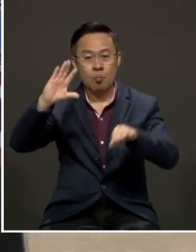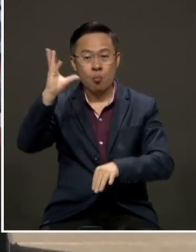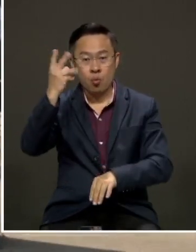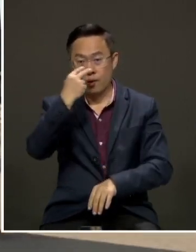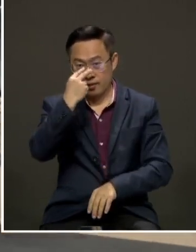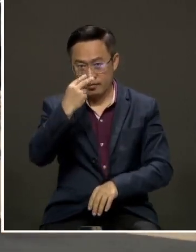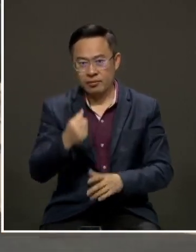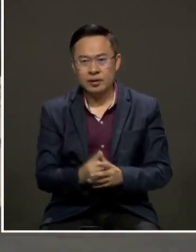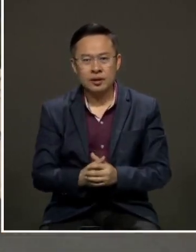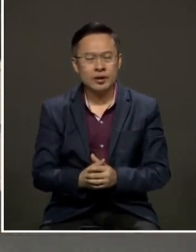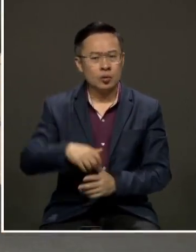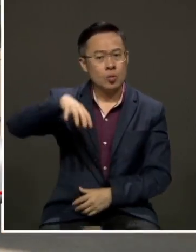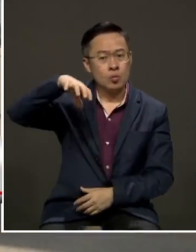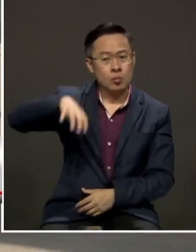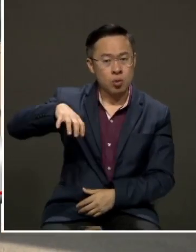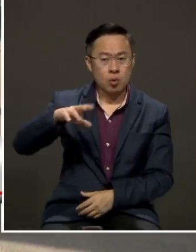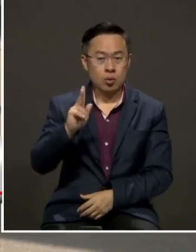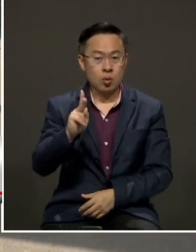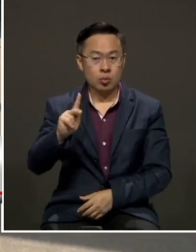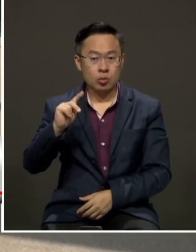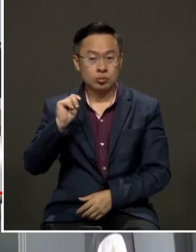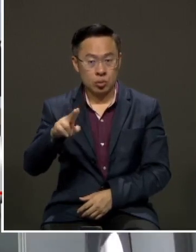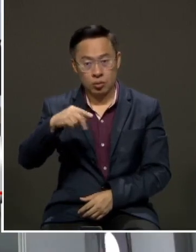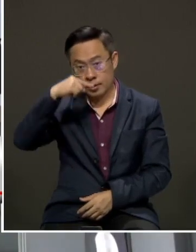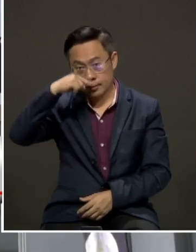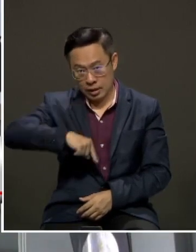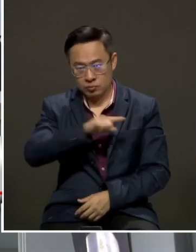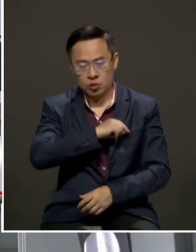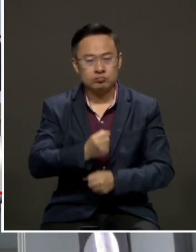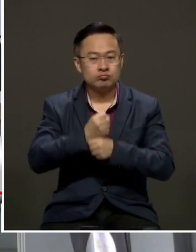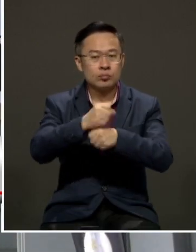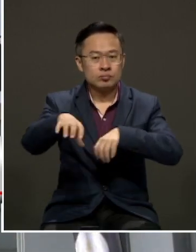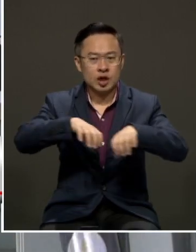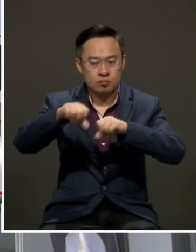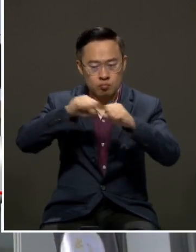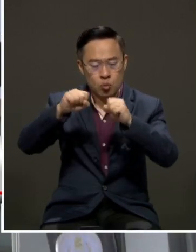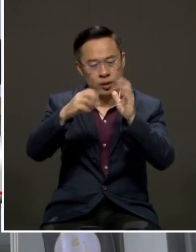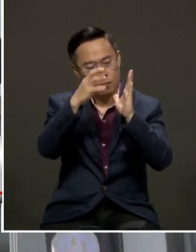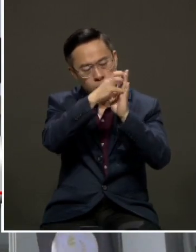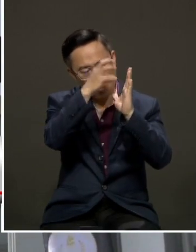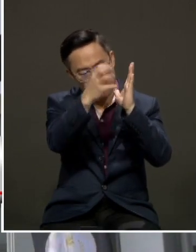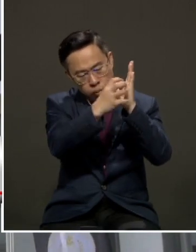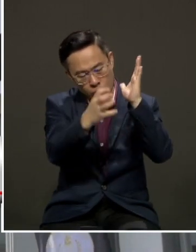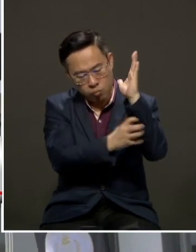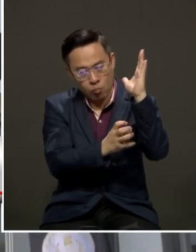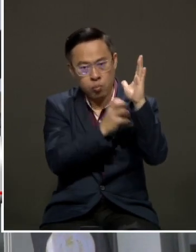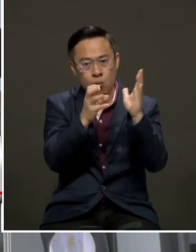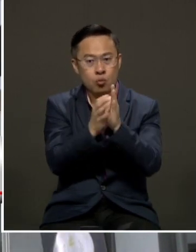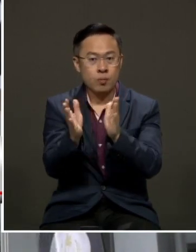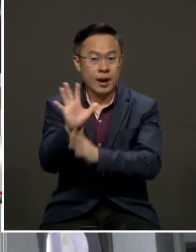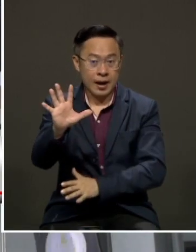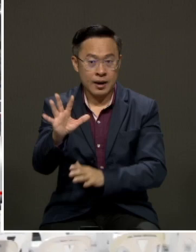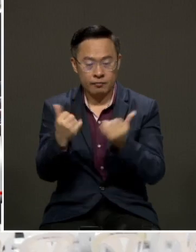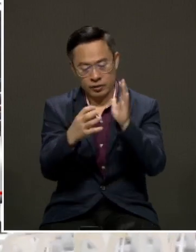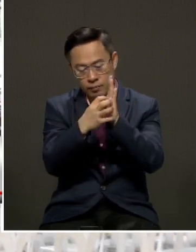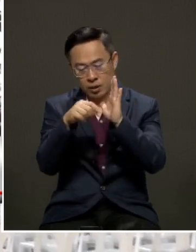การกีฬาแห่งประเทศไทยค่ะเดินหน้าจัดกิจกรรมคาราวานกีฬามวยไทย5ภาคทั่วประเทศล่าสุดยกขบวนไปจัดกันที่จังหวัดชลบุ